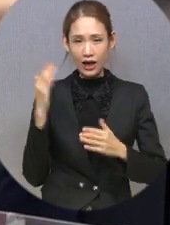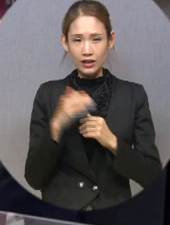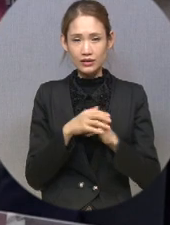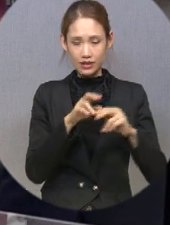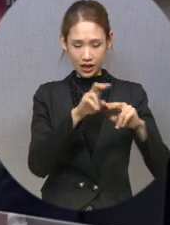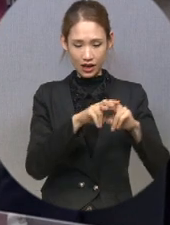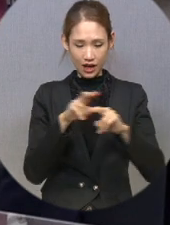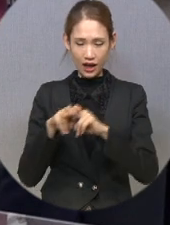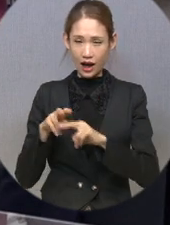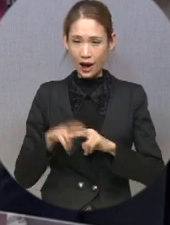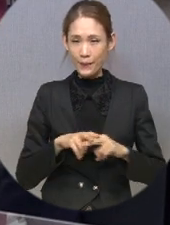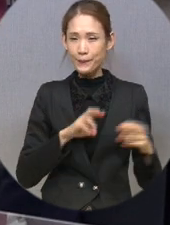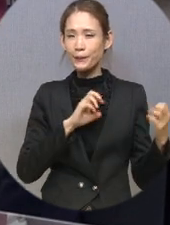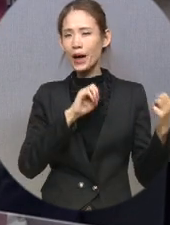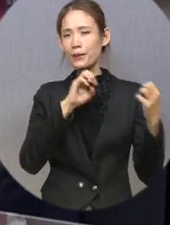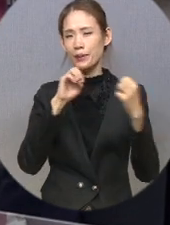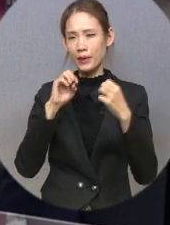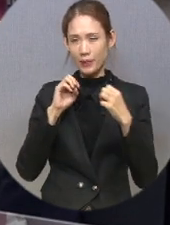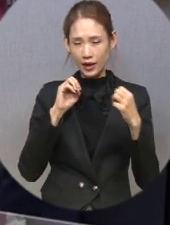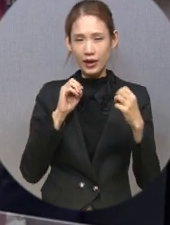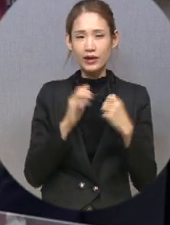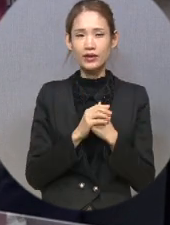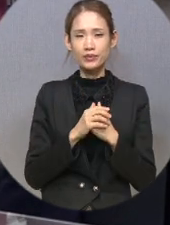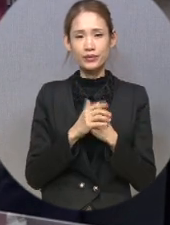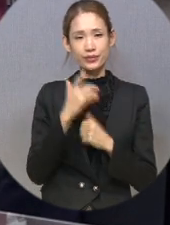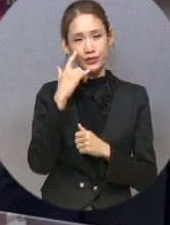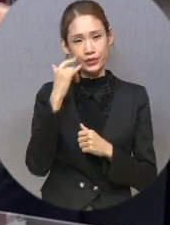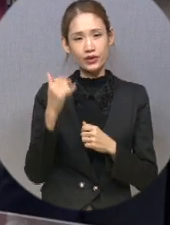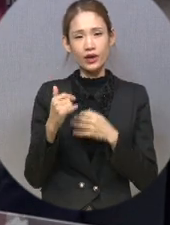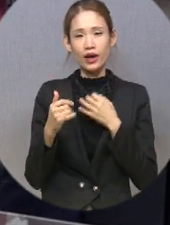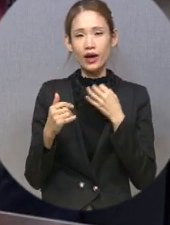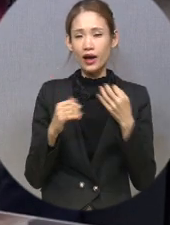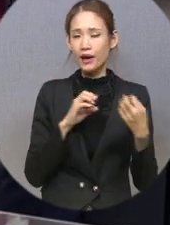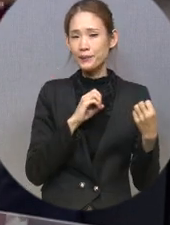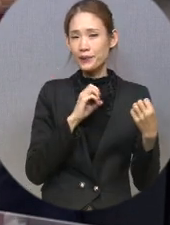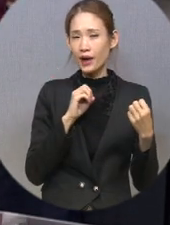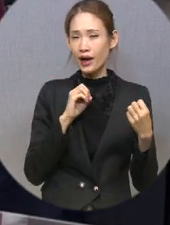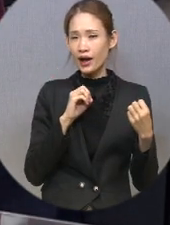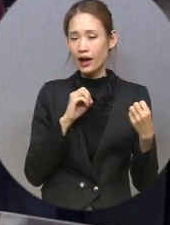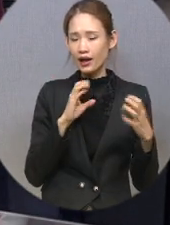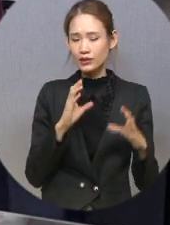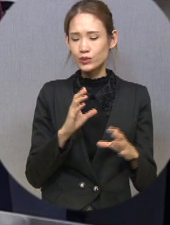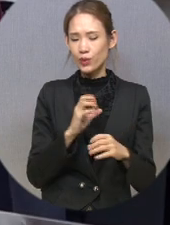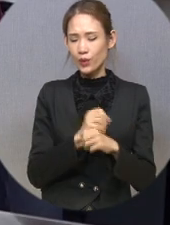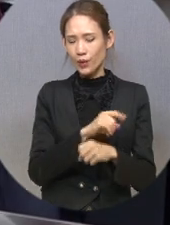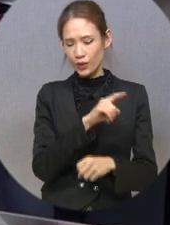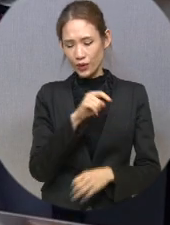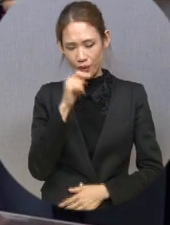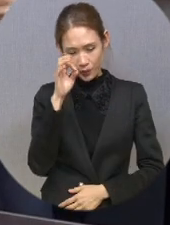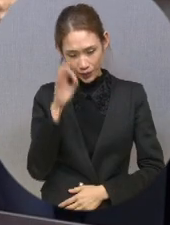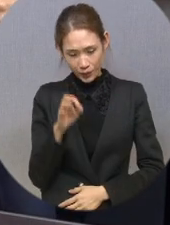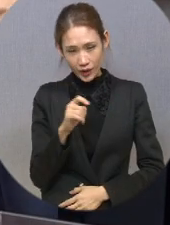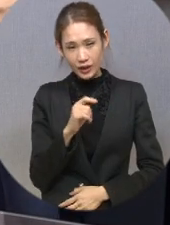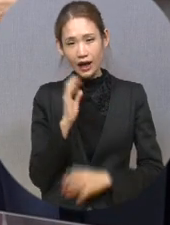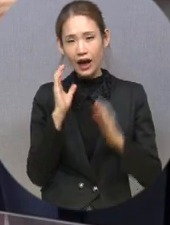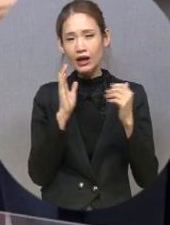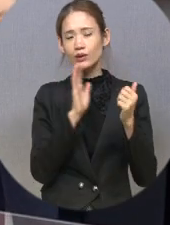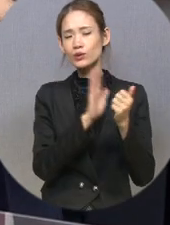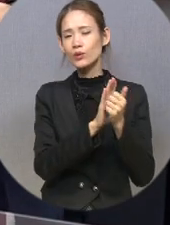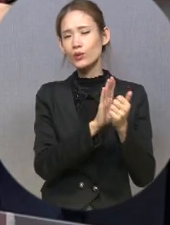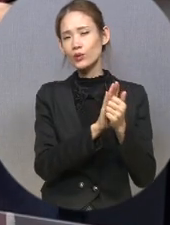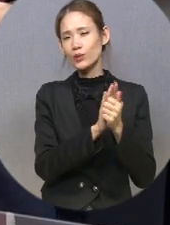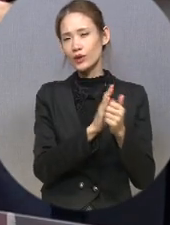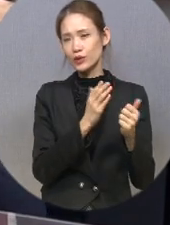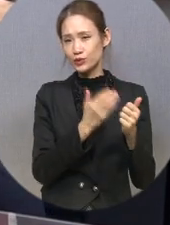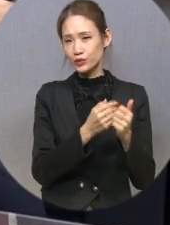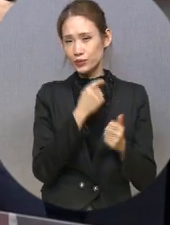얘기하다 보면 부모님들 통해서 또 아이 입에서 나오는 이야기를 종합해 보면 야, 이 아이는 이렇게 이렇게 도와줘야 되겠다 하는